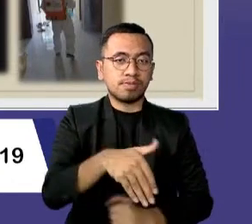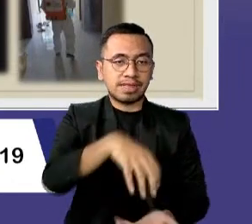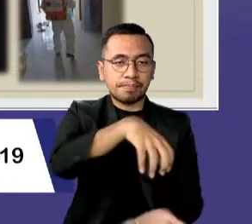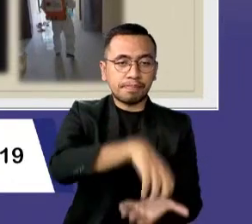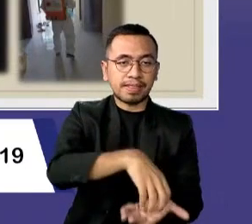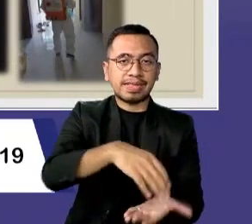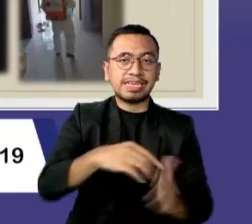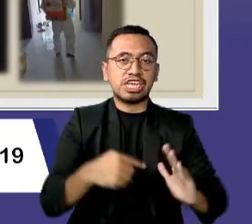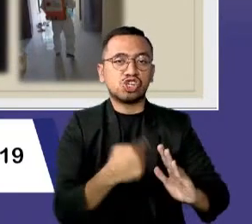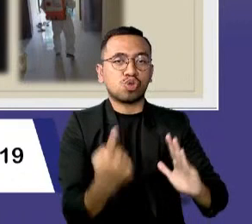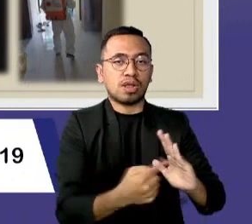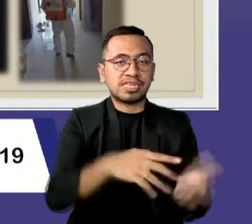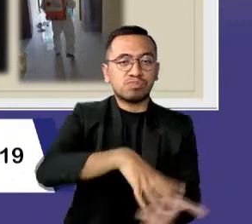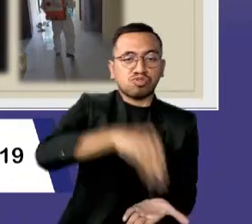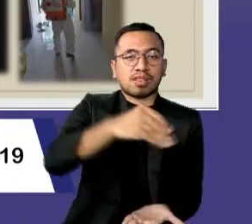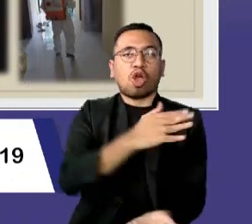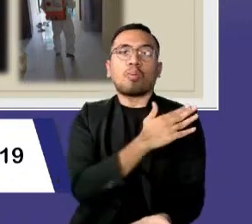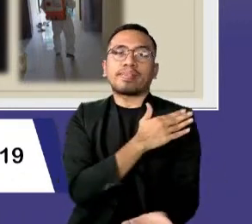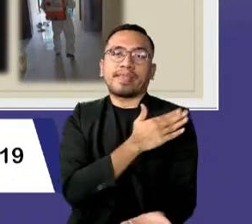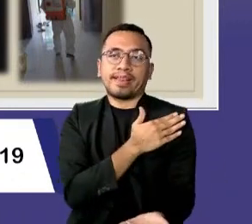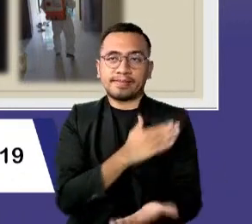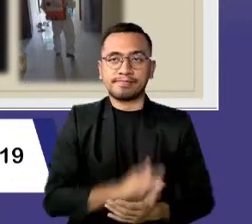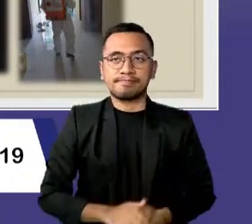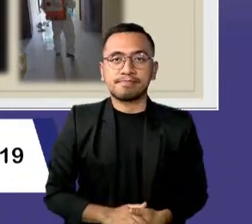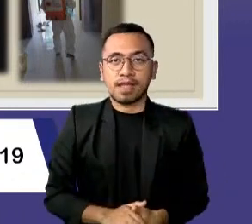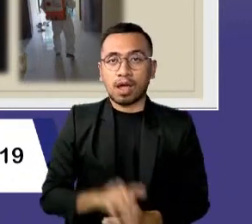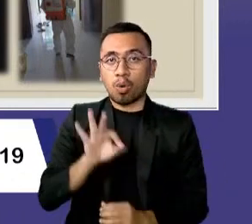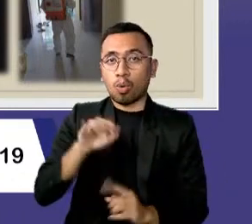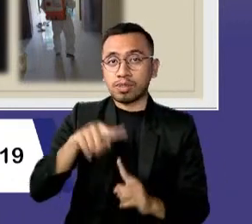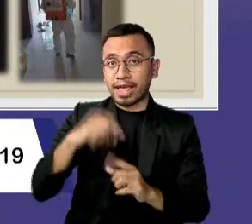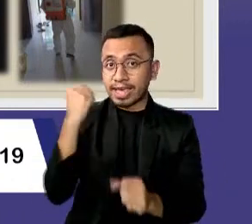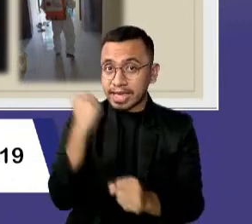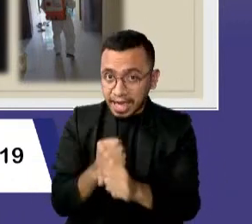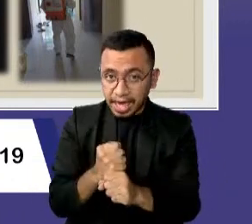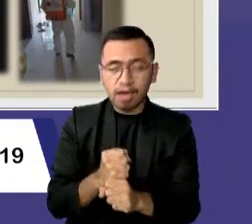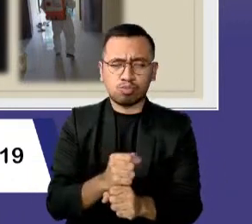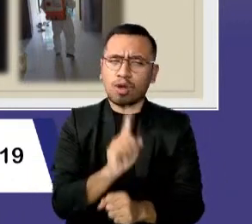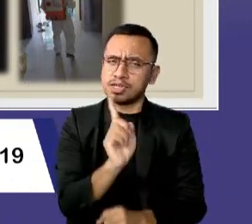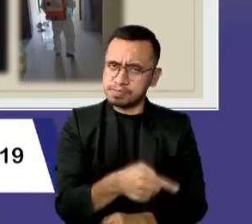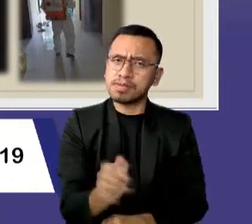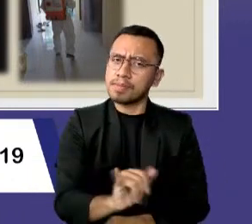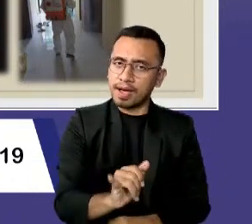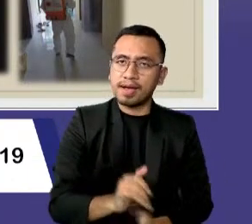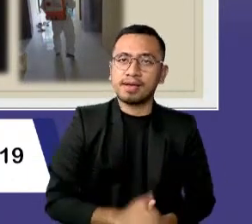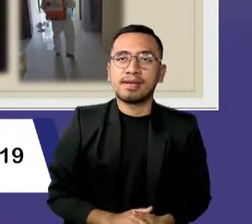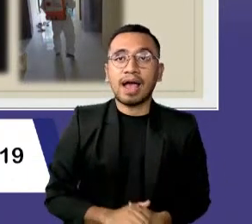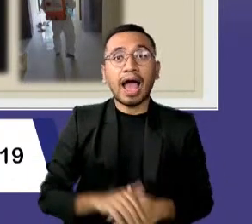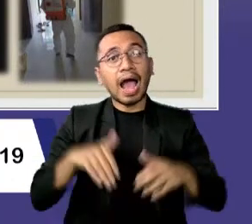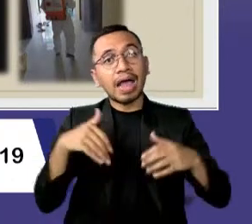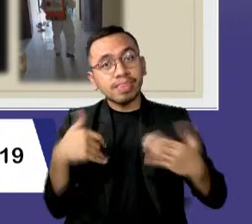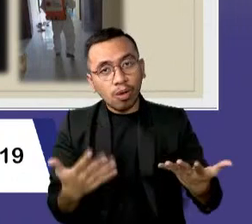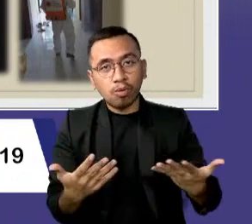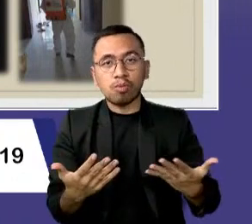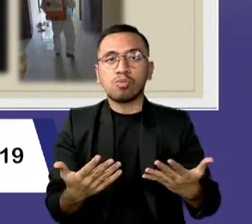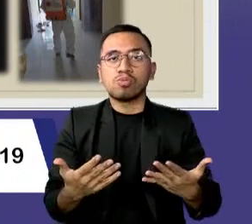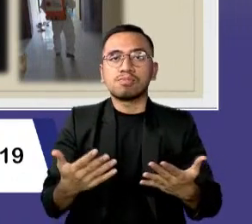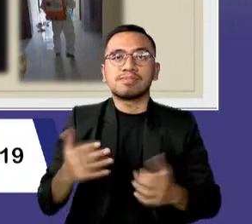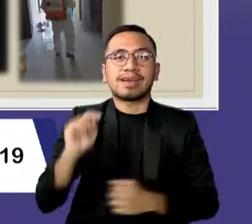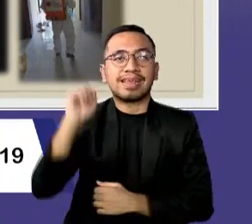kecuali ini ini yang tak bergejala pun kecuali pihak bisa sanggup untuk